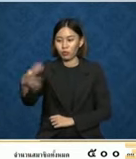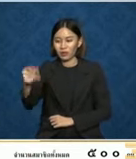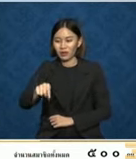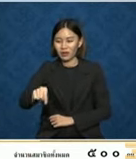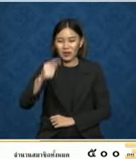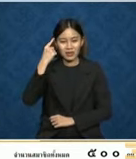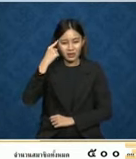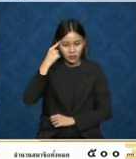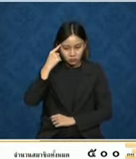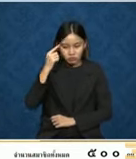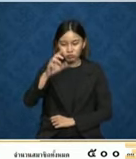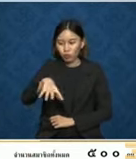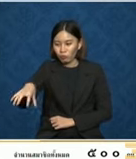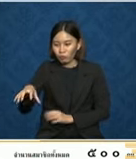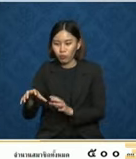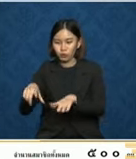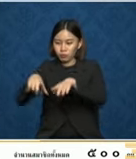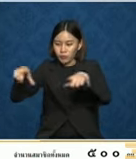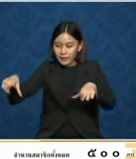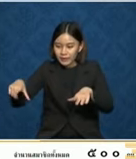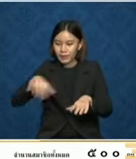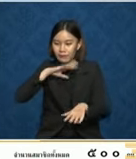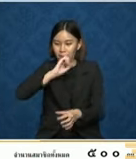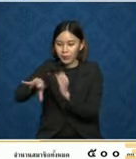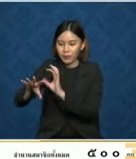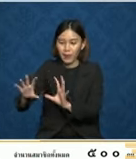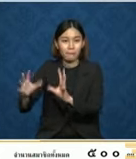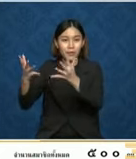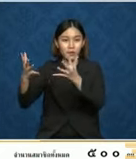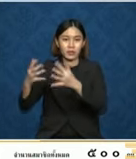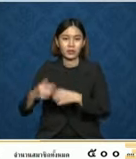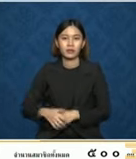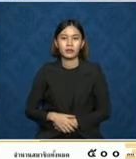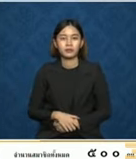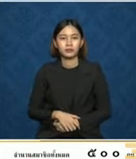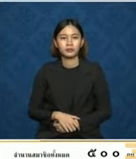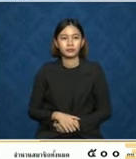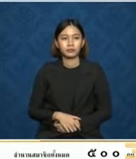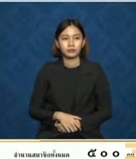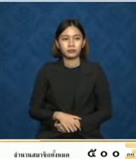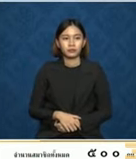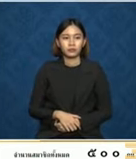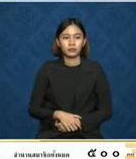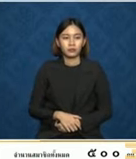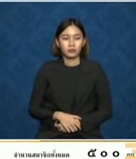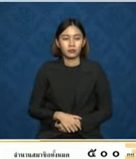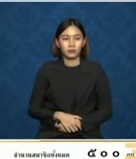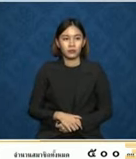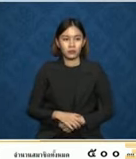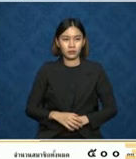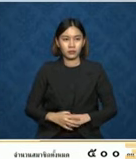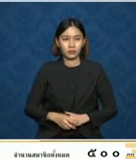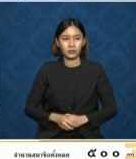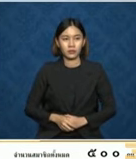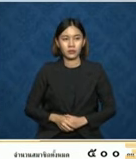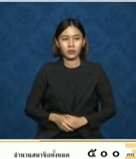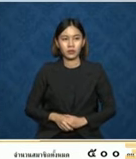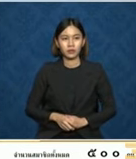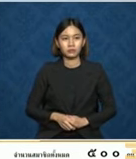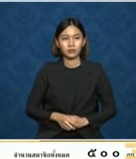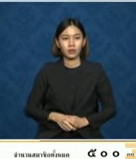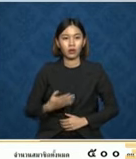ที่น่าจะยังขาดสถานที่กำจัดขยะอยู่ณปัจจุบันขอสไลด์ถัดไปครับท่านประธานครับ